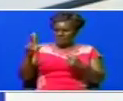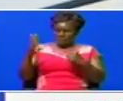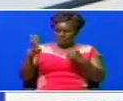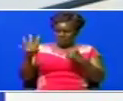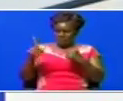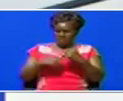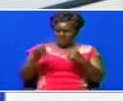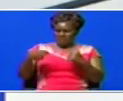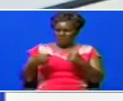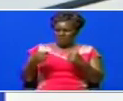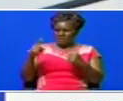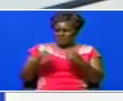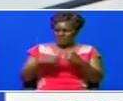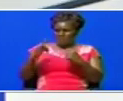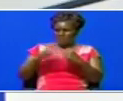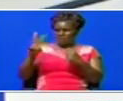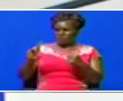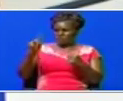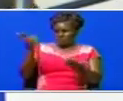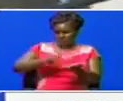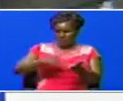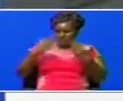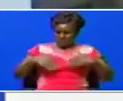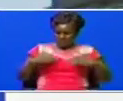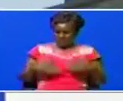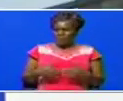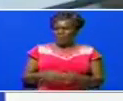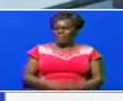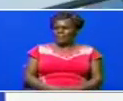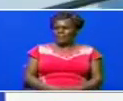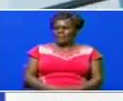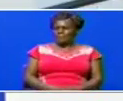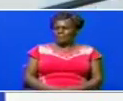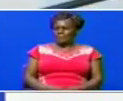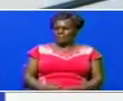546,682 registered voters.